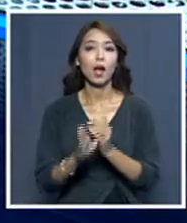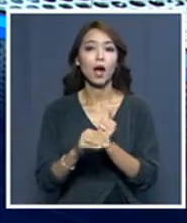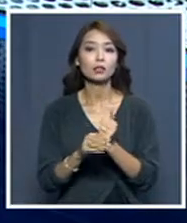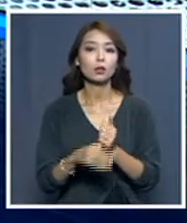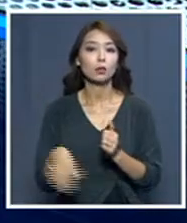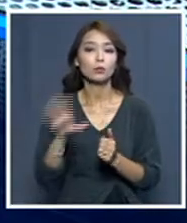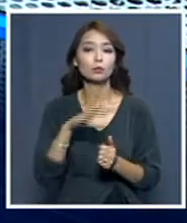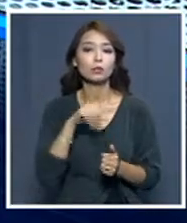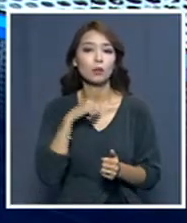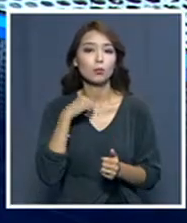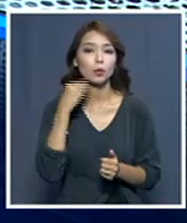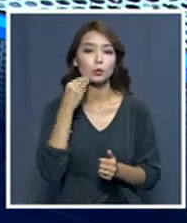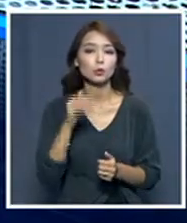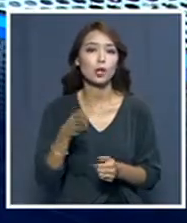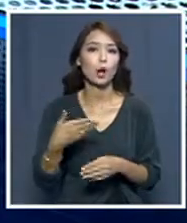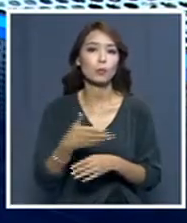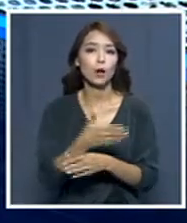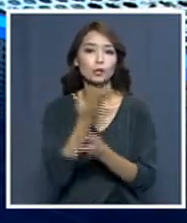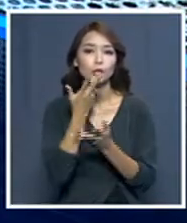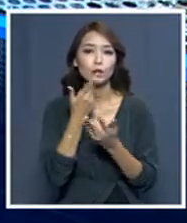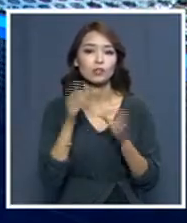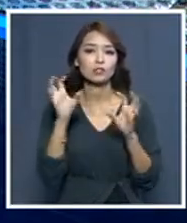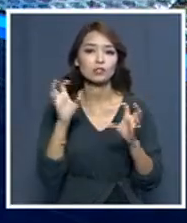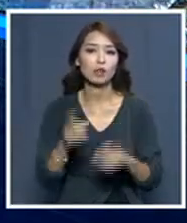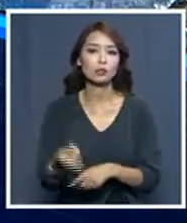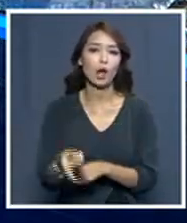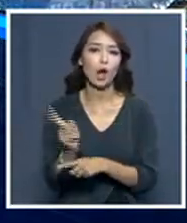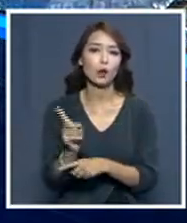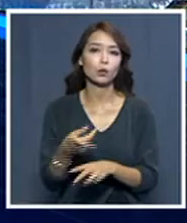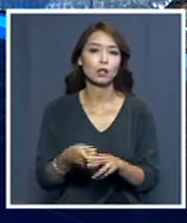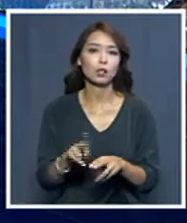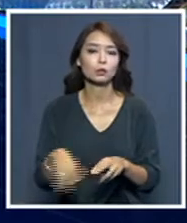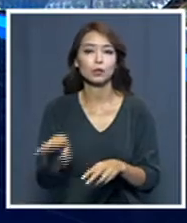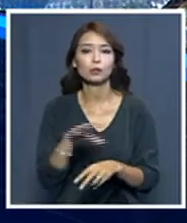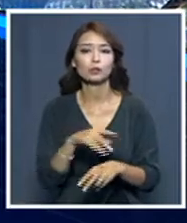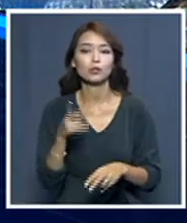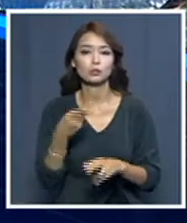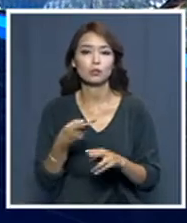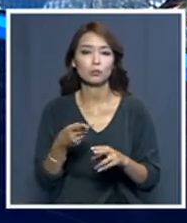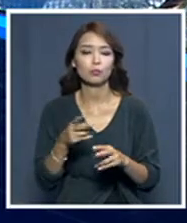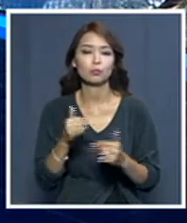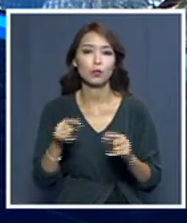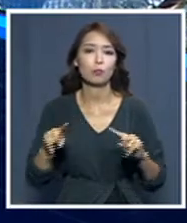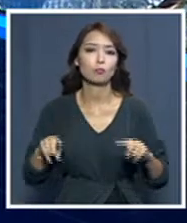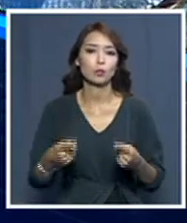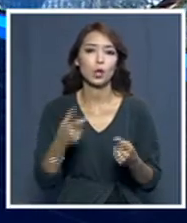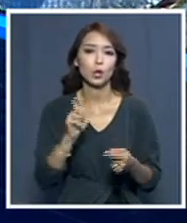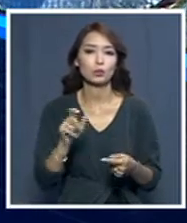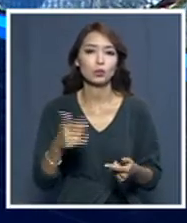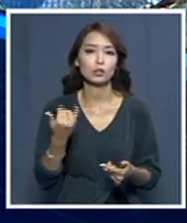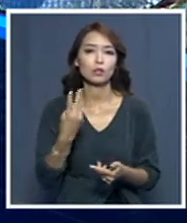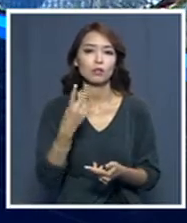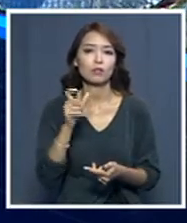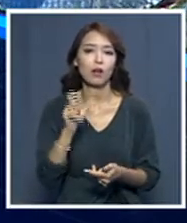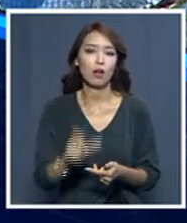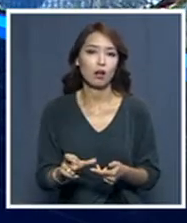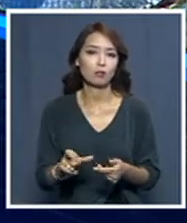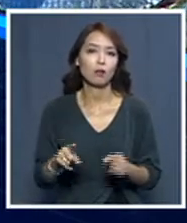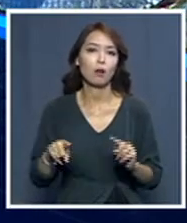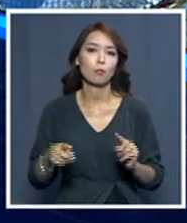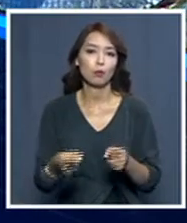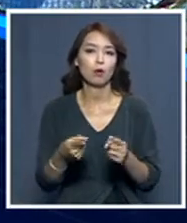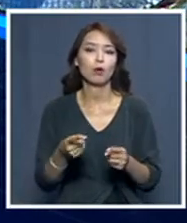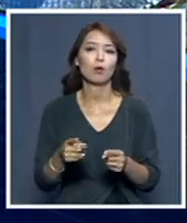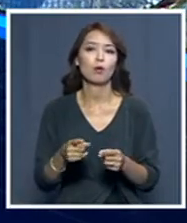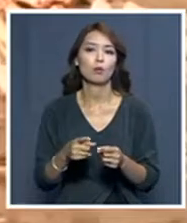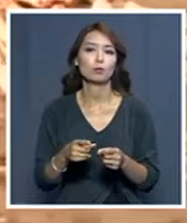Атырауда бағалы балық түрлерін заңсыз аулап және тасымалдаған қарақшылардың жолы кесілді. Қолға түскен екі браконьердің моторлық қайығынан